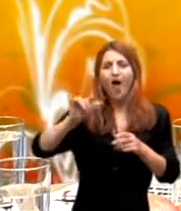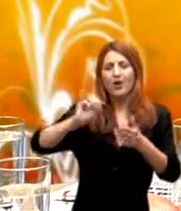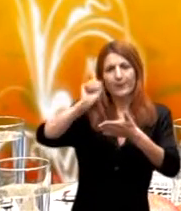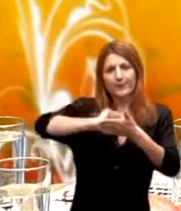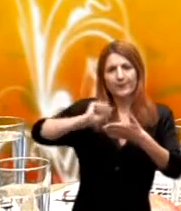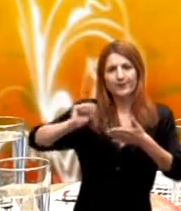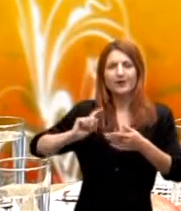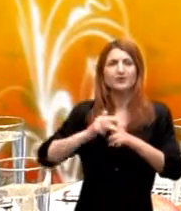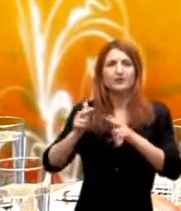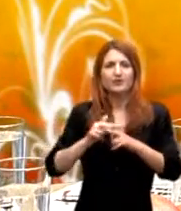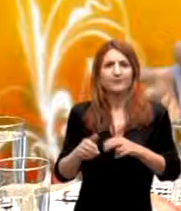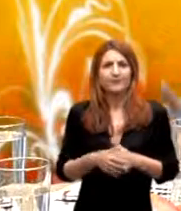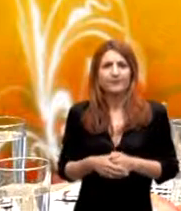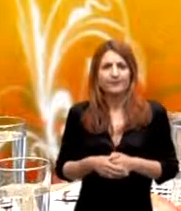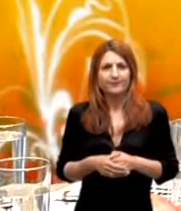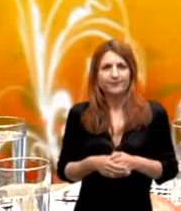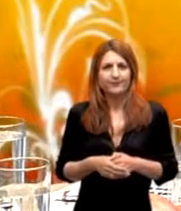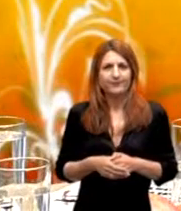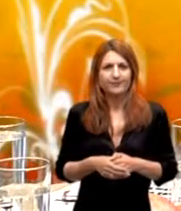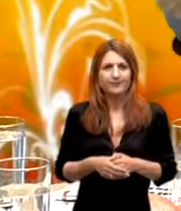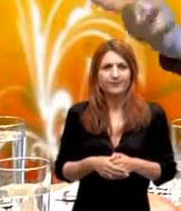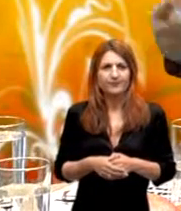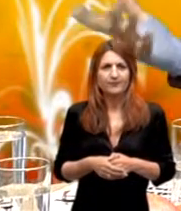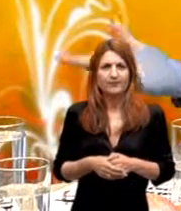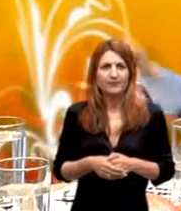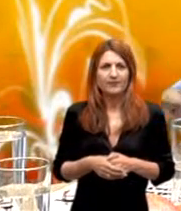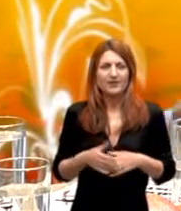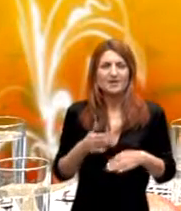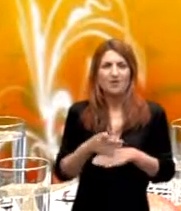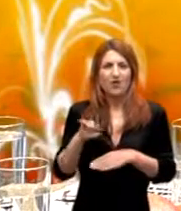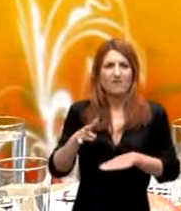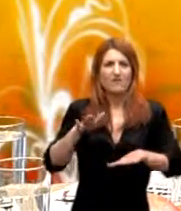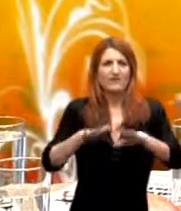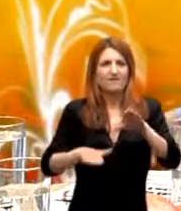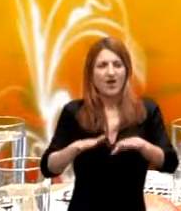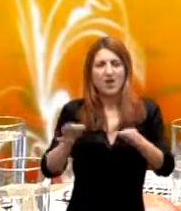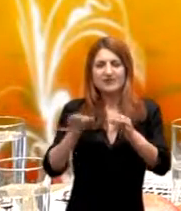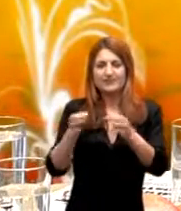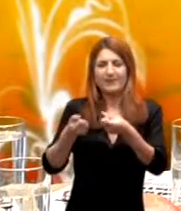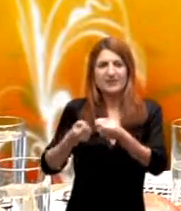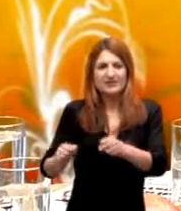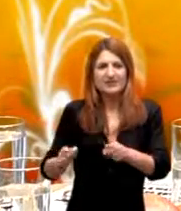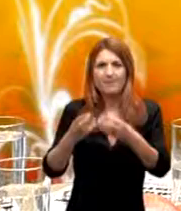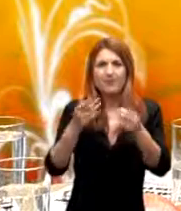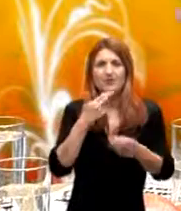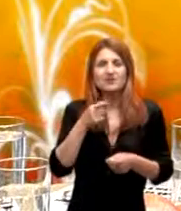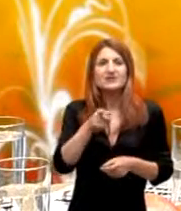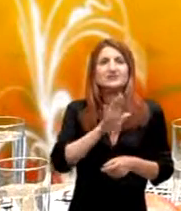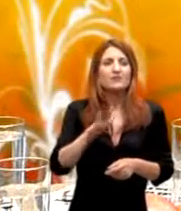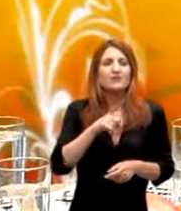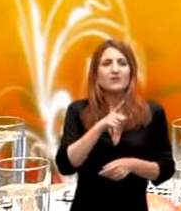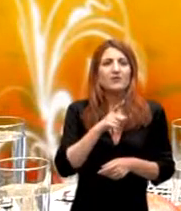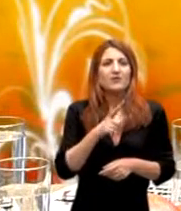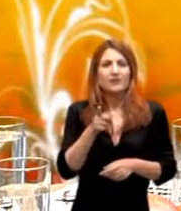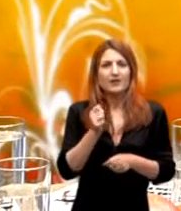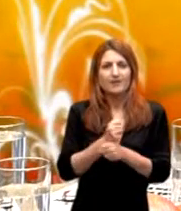uvedemo zato što ljudima je teško ići na analitičku vagu, skida cipele i tako dalje. Pa ćemo sad samo malo